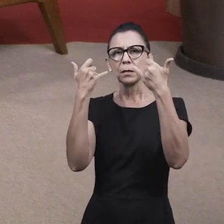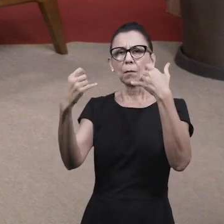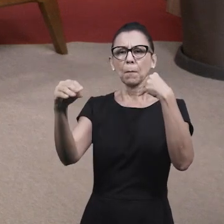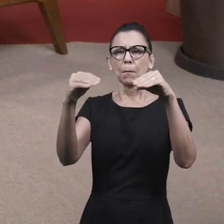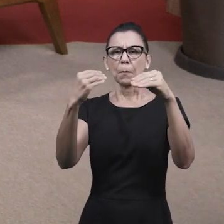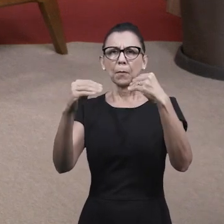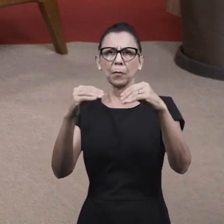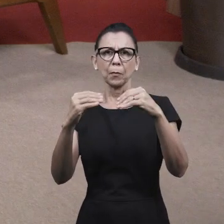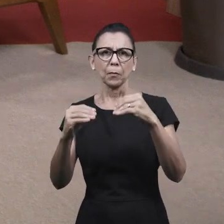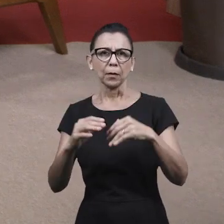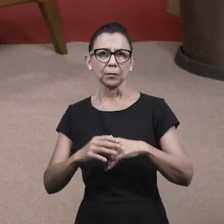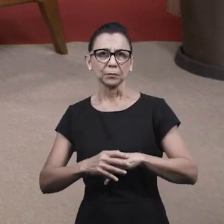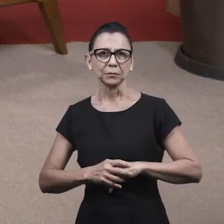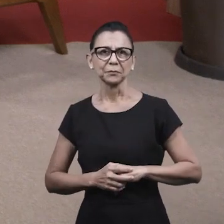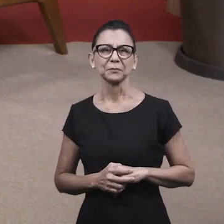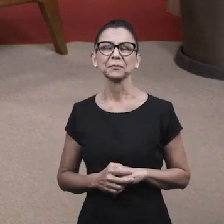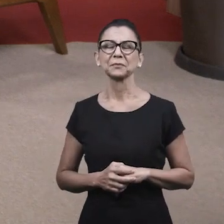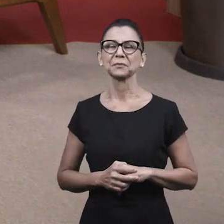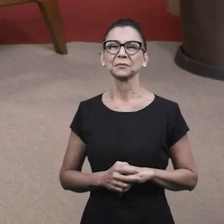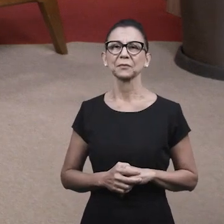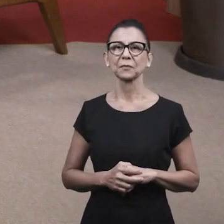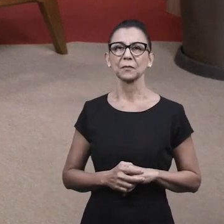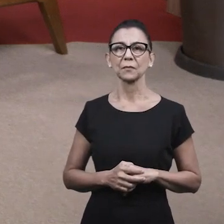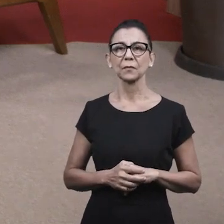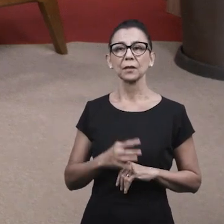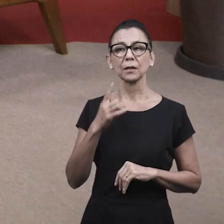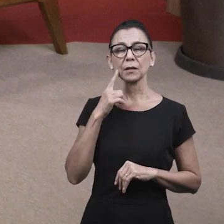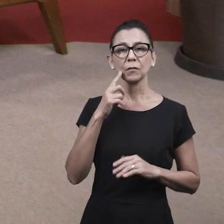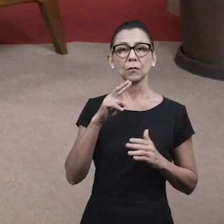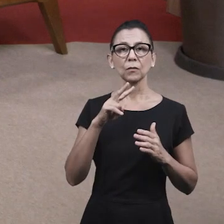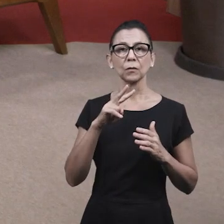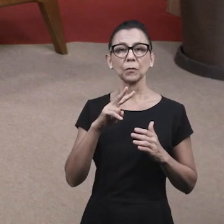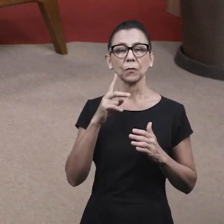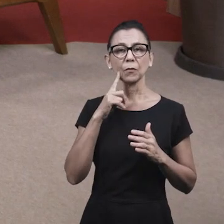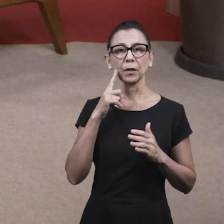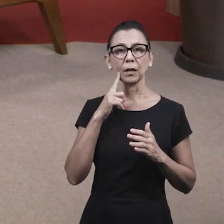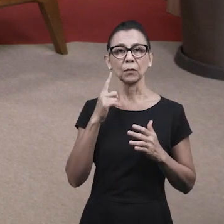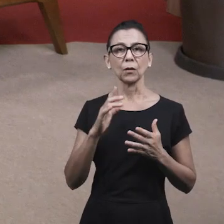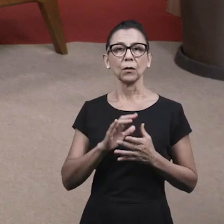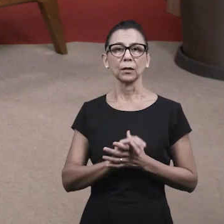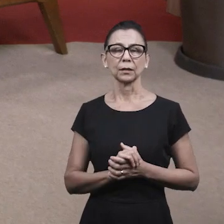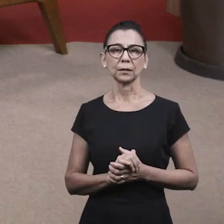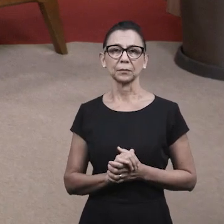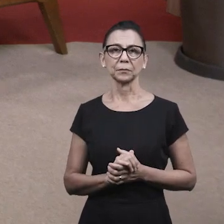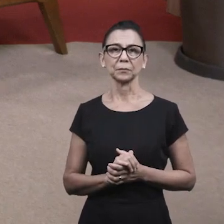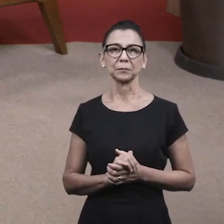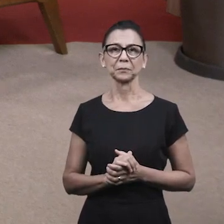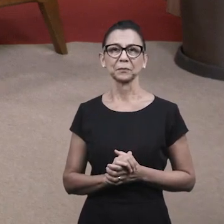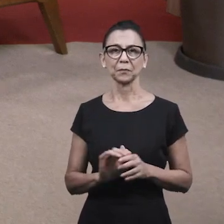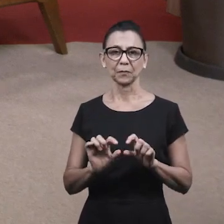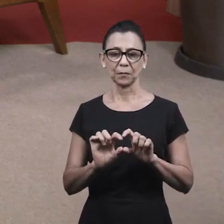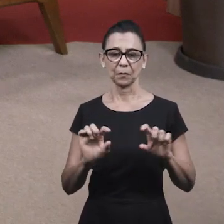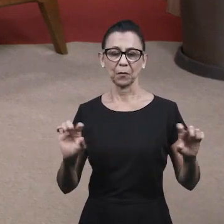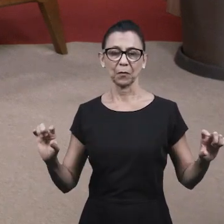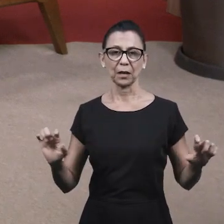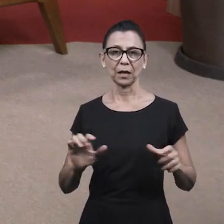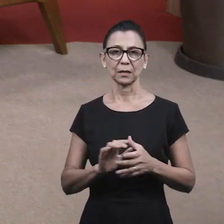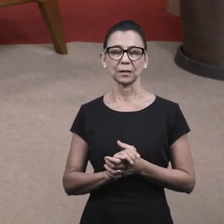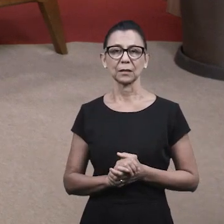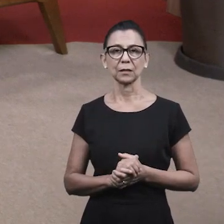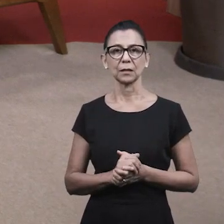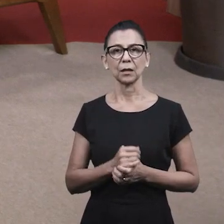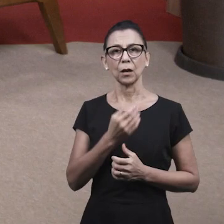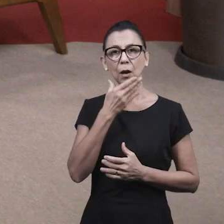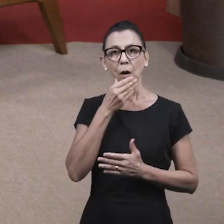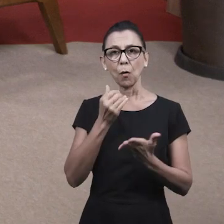des personnes qui nous envoient en parlant sur cela. Nous allons lire ensemble ici maintenant la participation qui a été envoyée par Claudimar